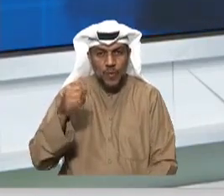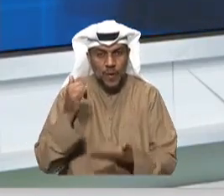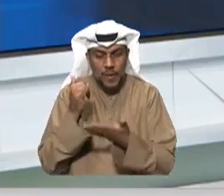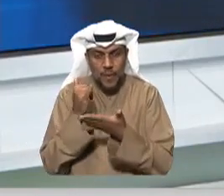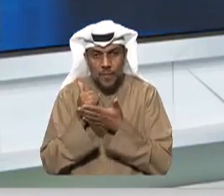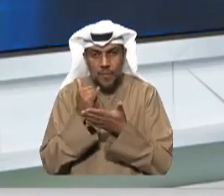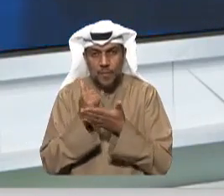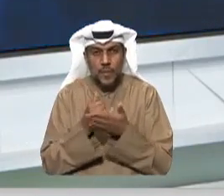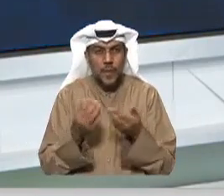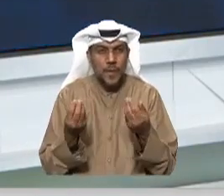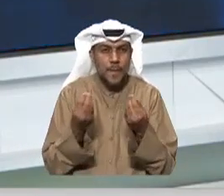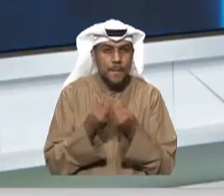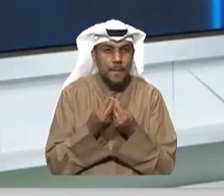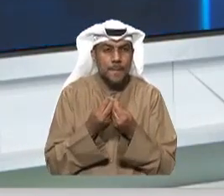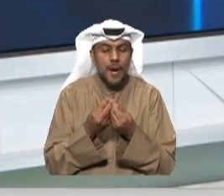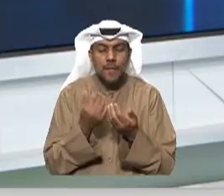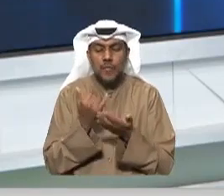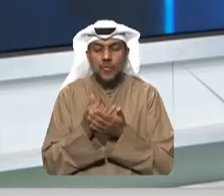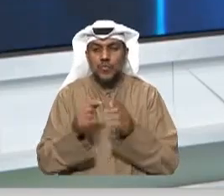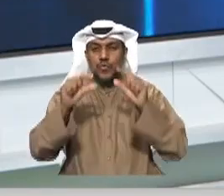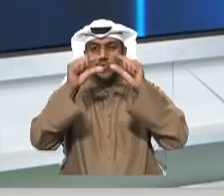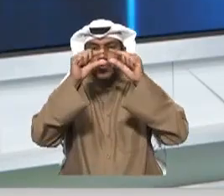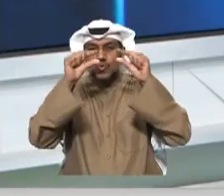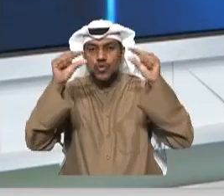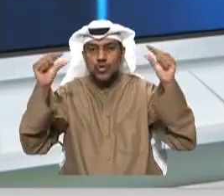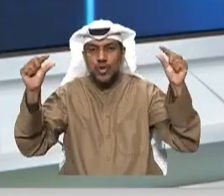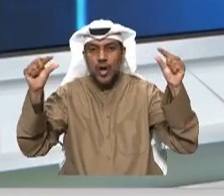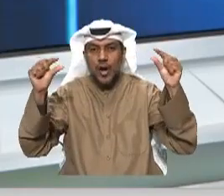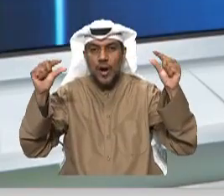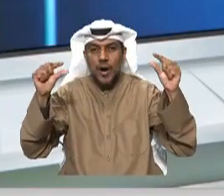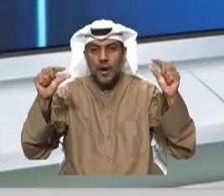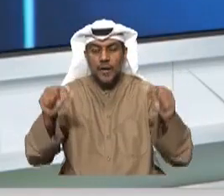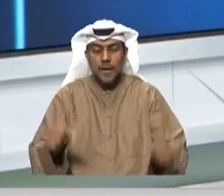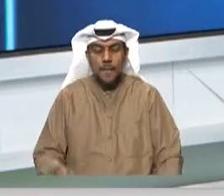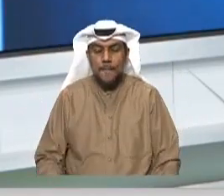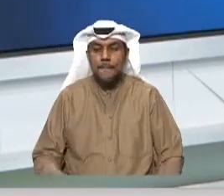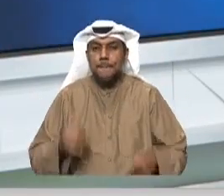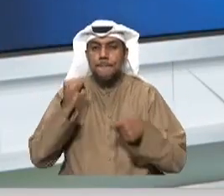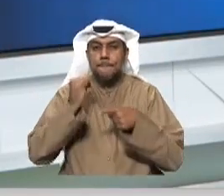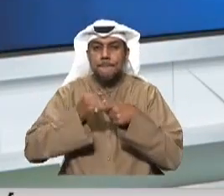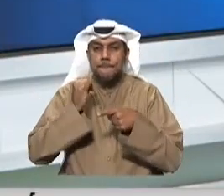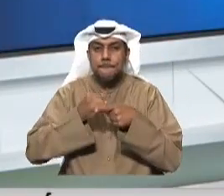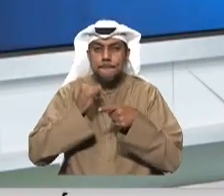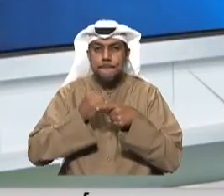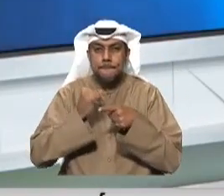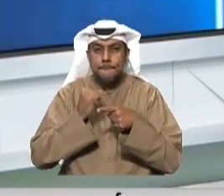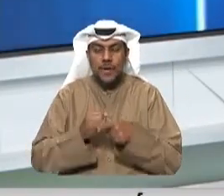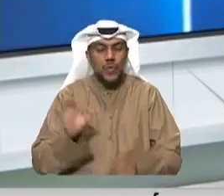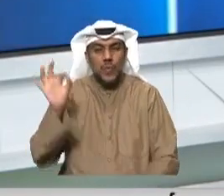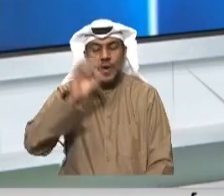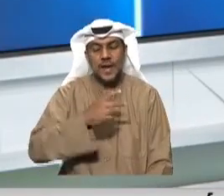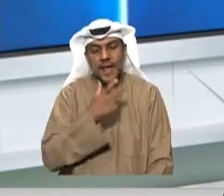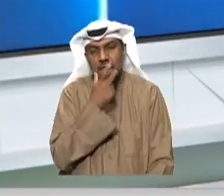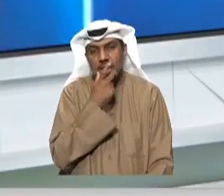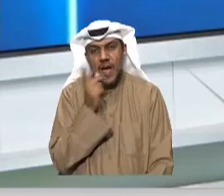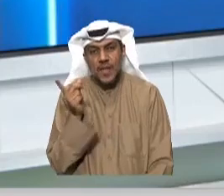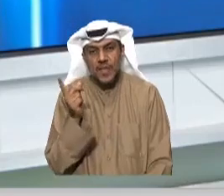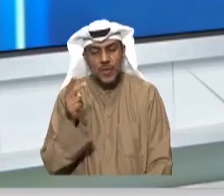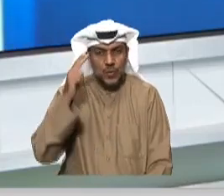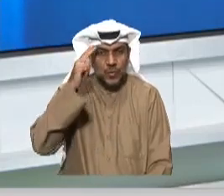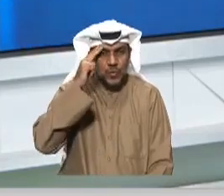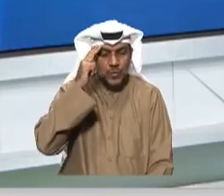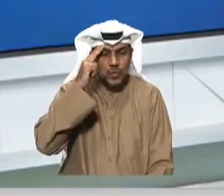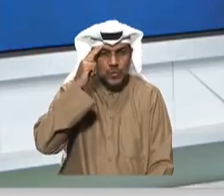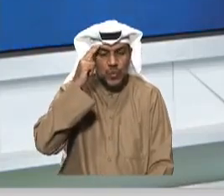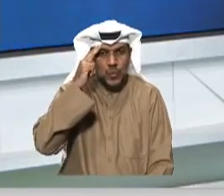التعدين، والذي أقيم تحت شعار عصر جديد من المعادن، الذي تستضيفه مدينة الرياض تحت رعاية خادم